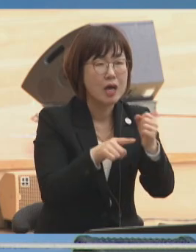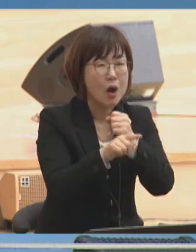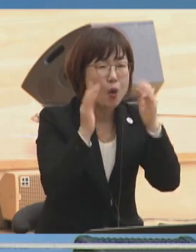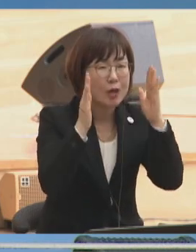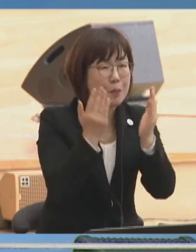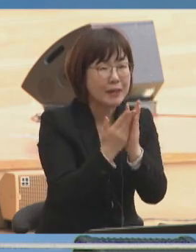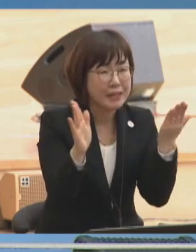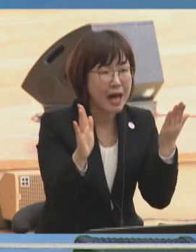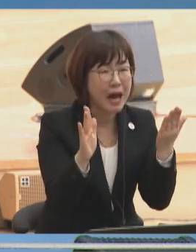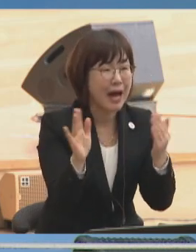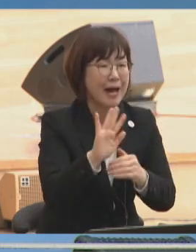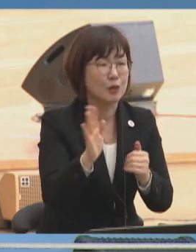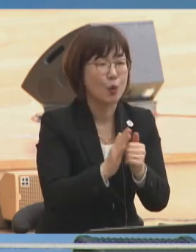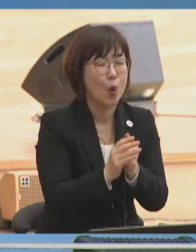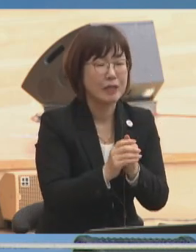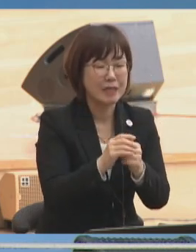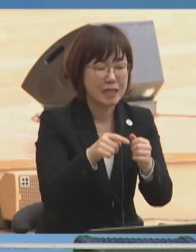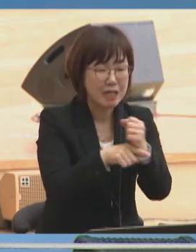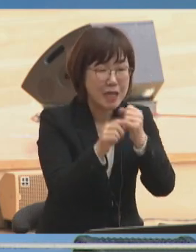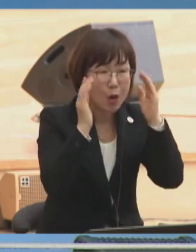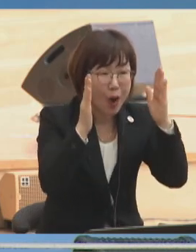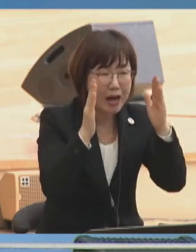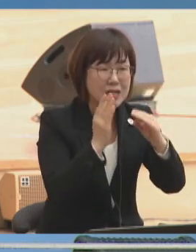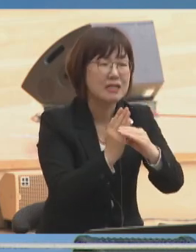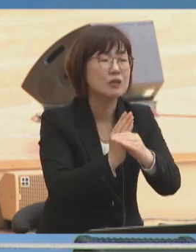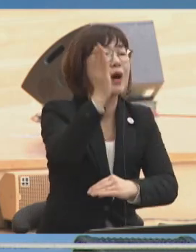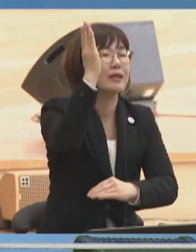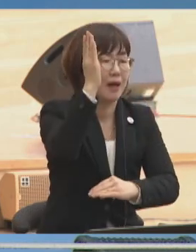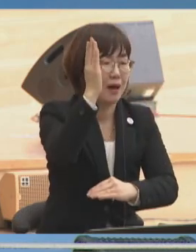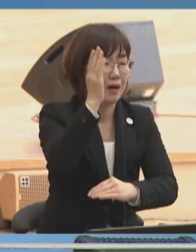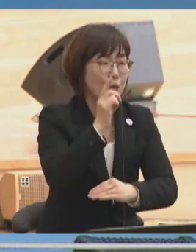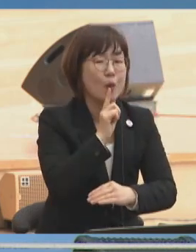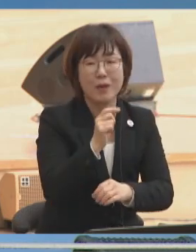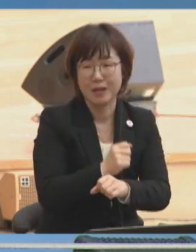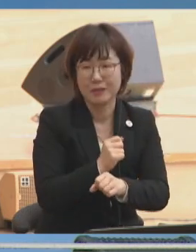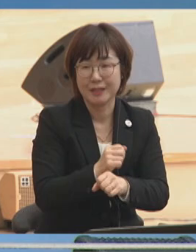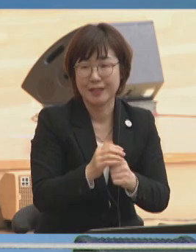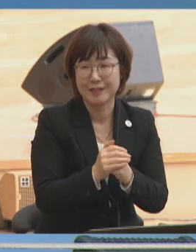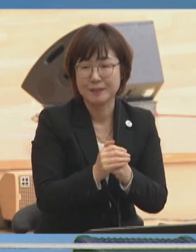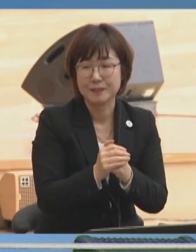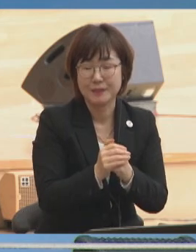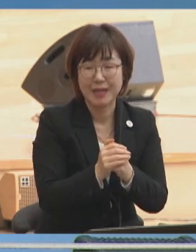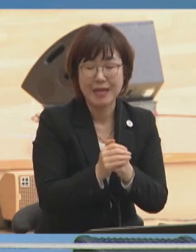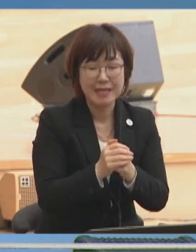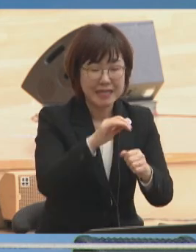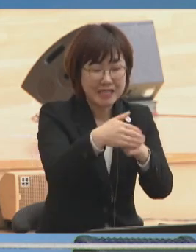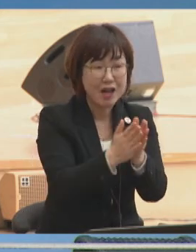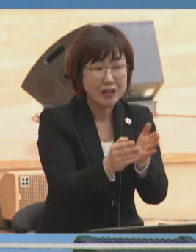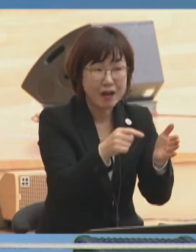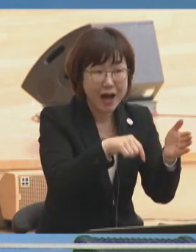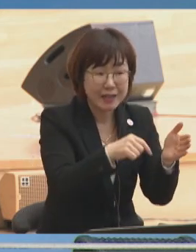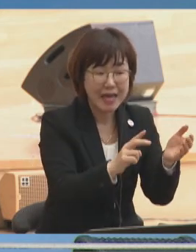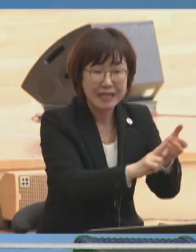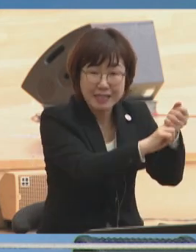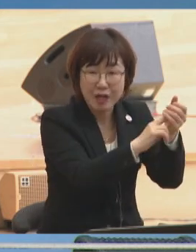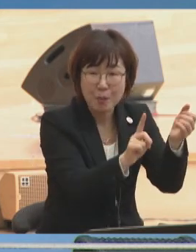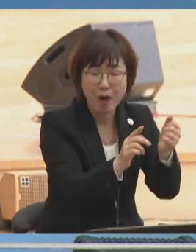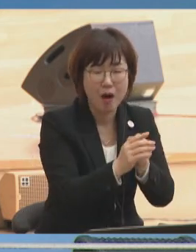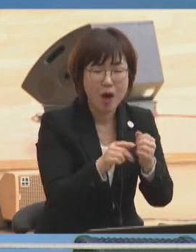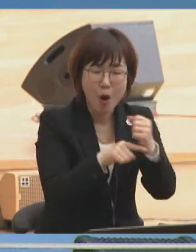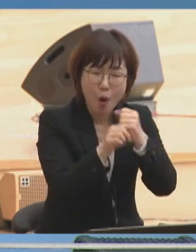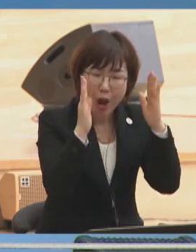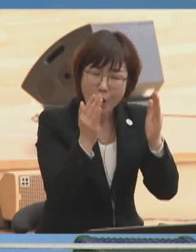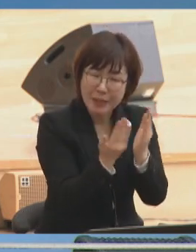비과학적이라기보다는 초과학적이다. 완전히 뭔가 영적 맥을 뚫는 얘기예요. 성경의 기적은